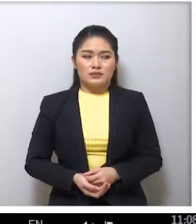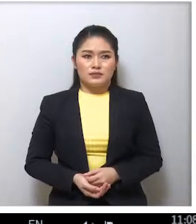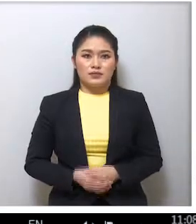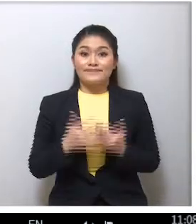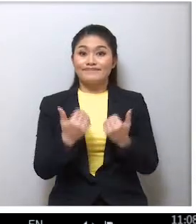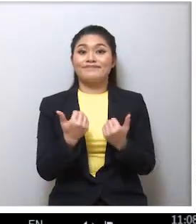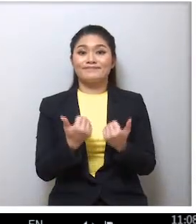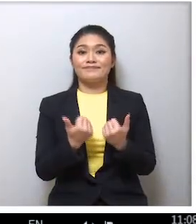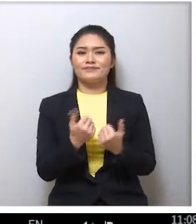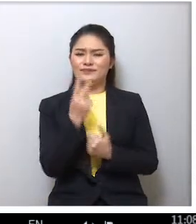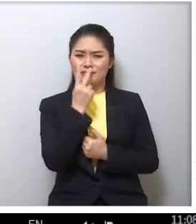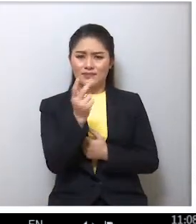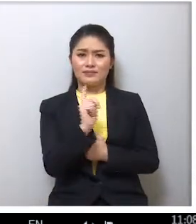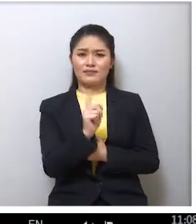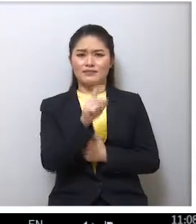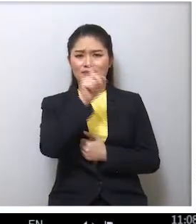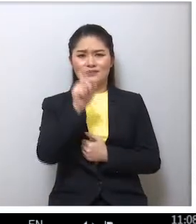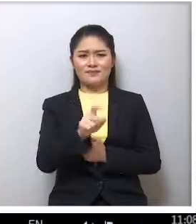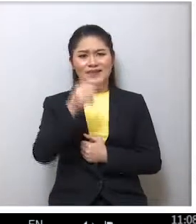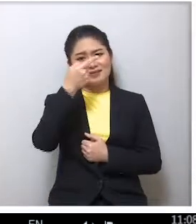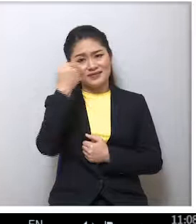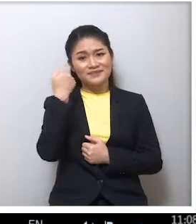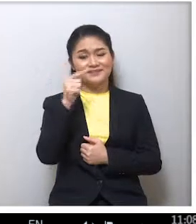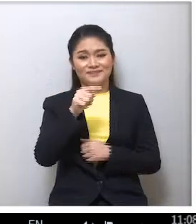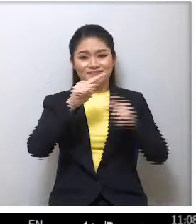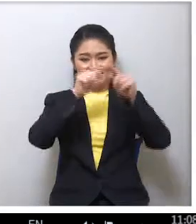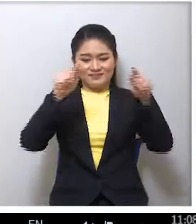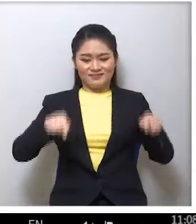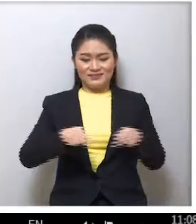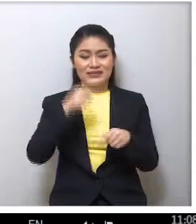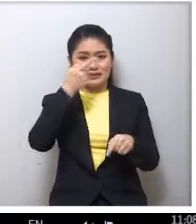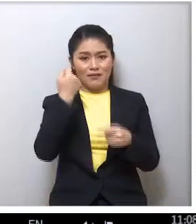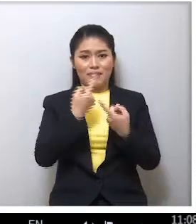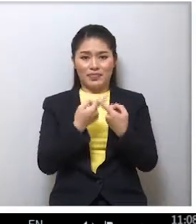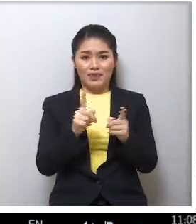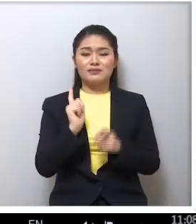ตอนนี้เรามองเห็นว่ามันจอดำๆอยู่นะครับจริงชิ้นงานเรา